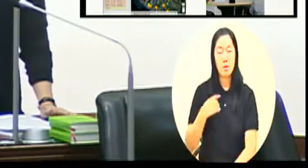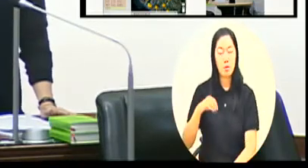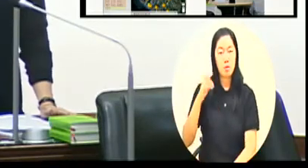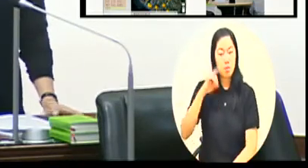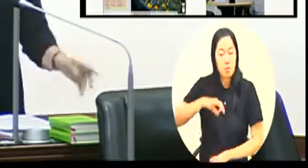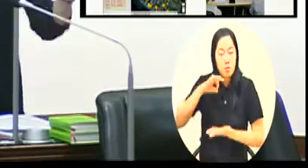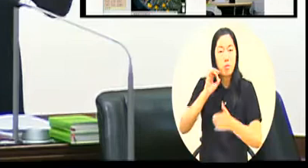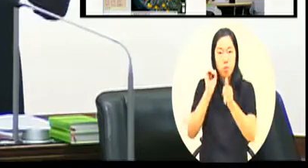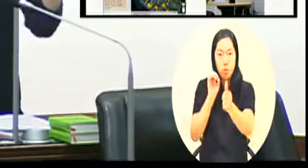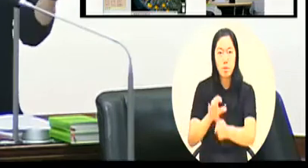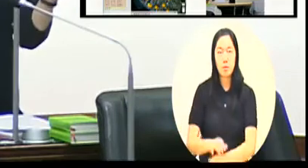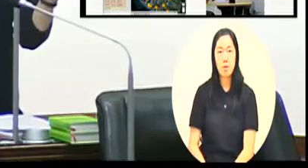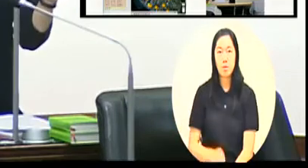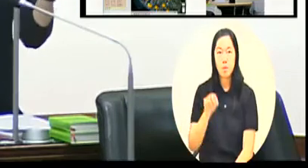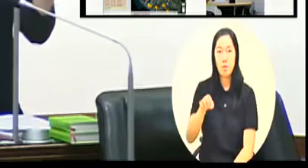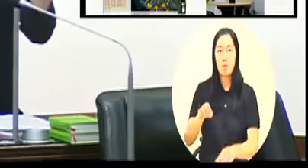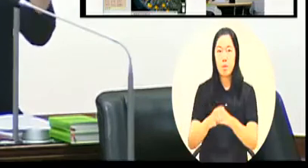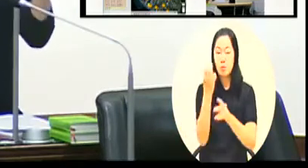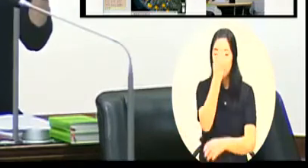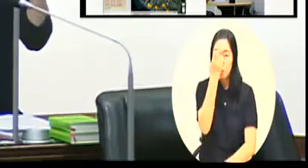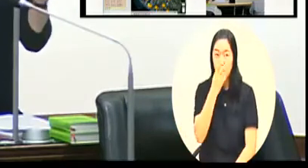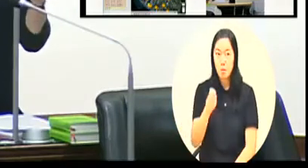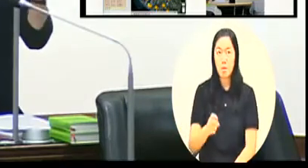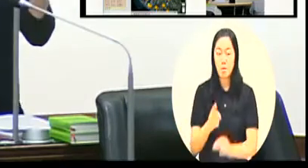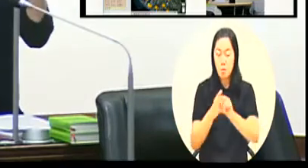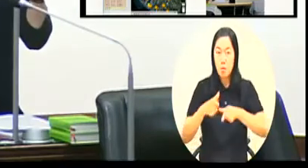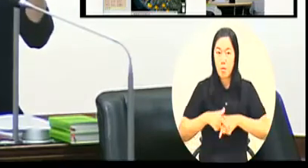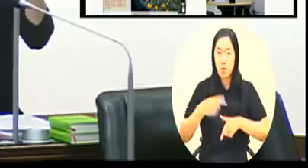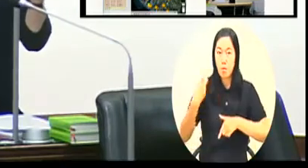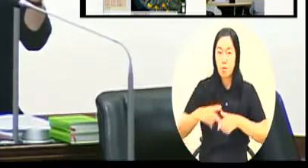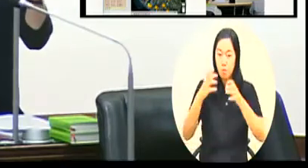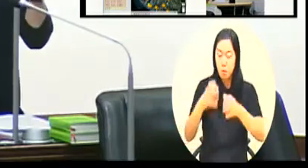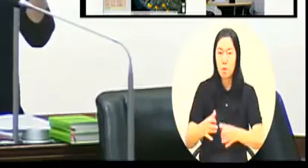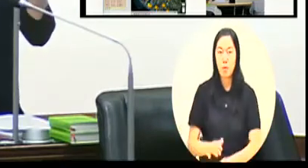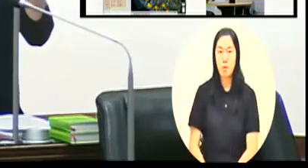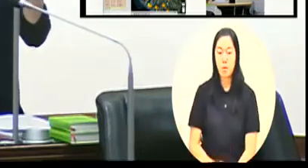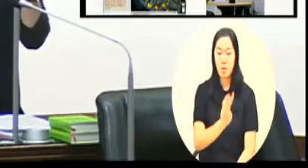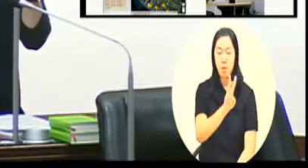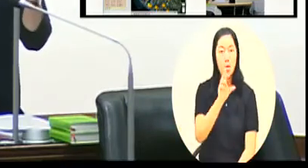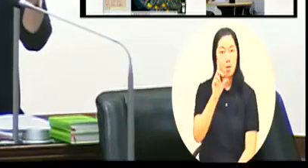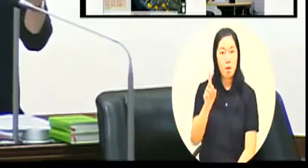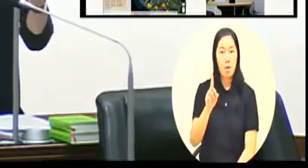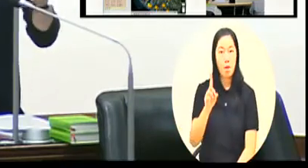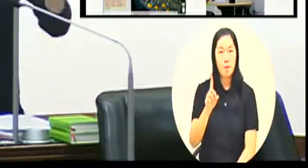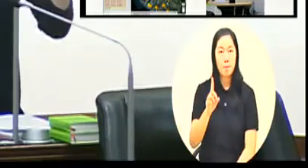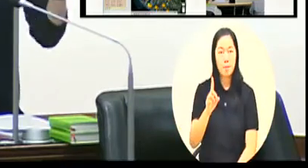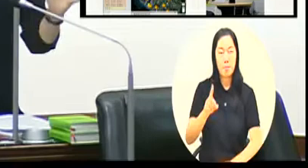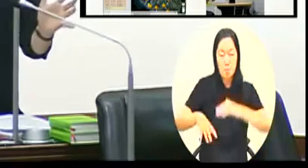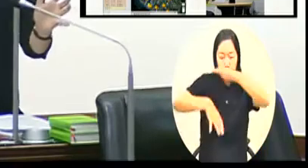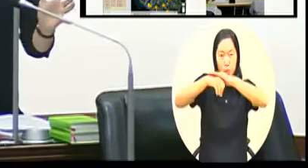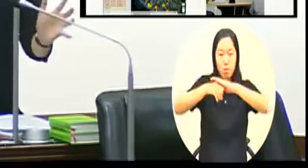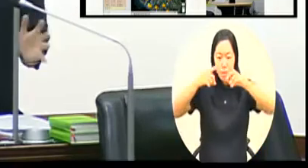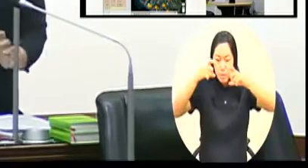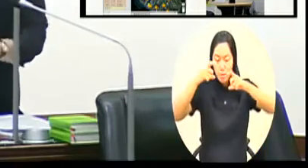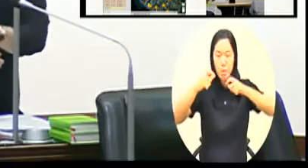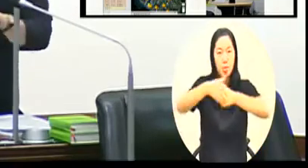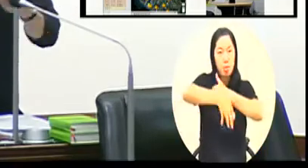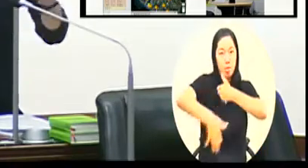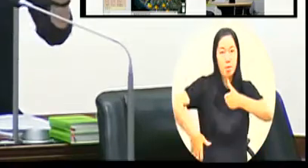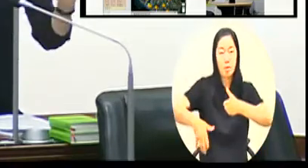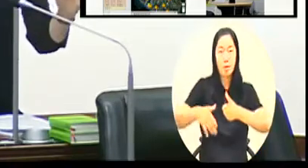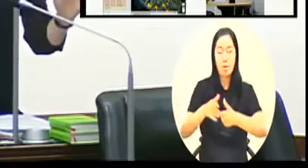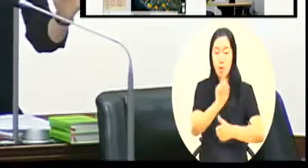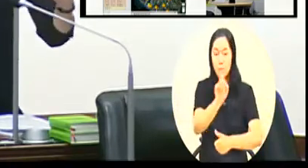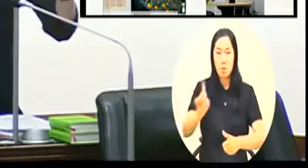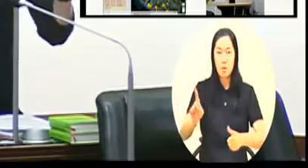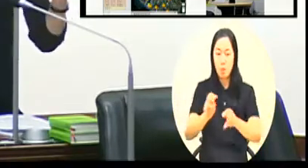不是也要把我们这管理中心再设置 3D 图资的一个管理系统，把所有的一个